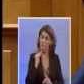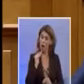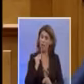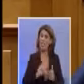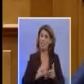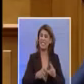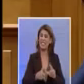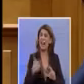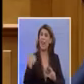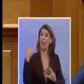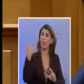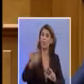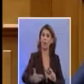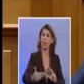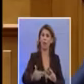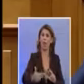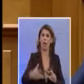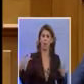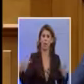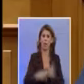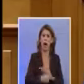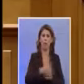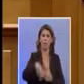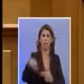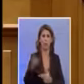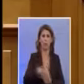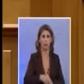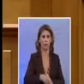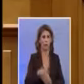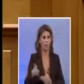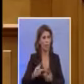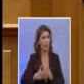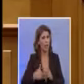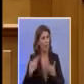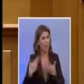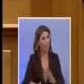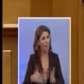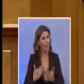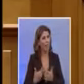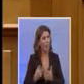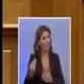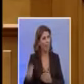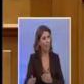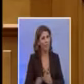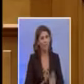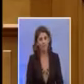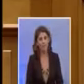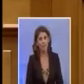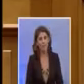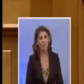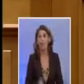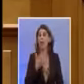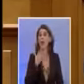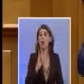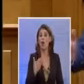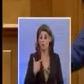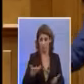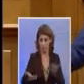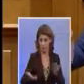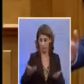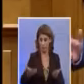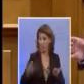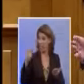στη χώρα πιο αδιάβλητος διαγωνισμός. Και ξέρετε κάτι, επειδή έχουμε να συγκρίνουμε, οι